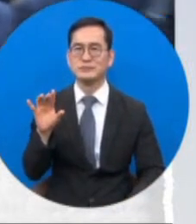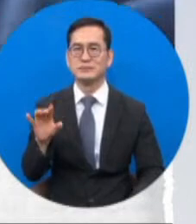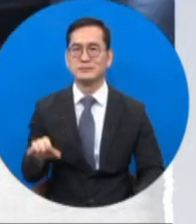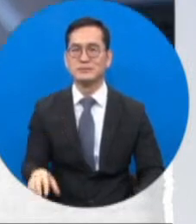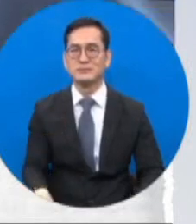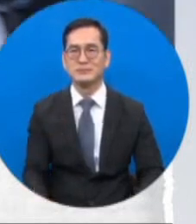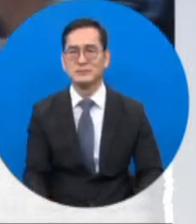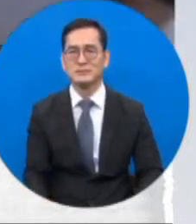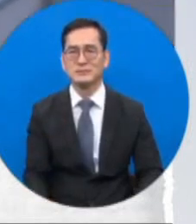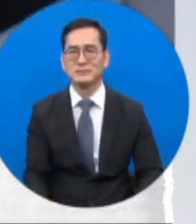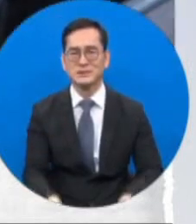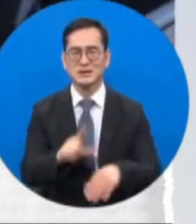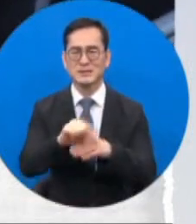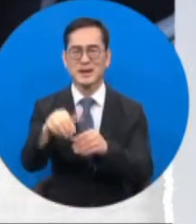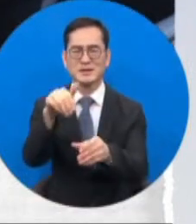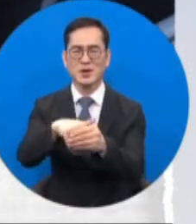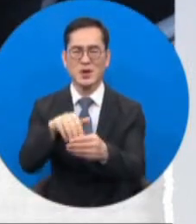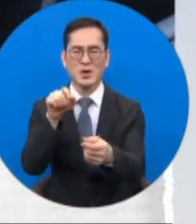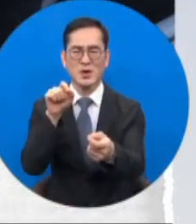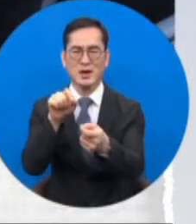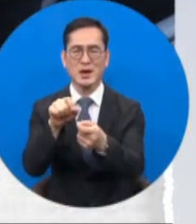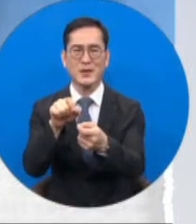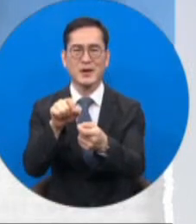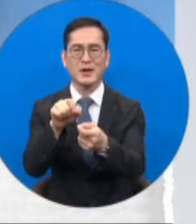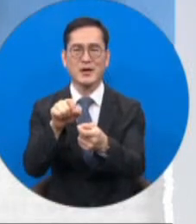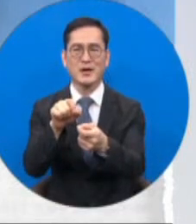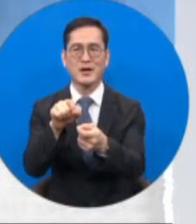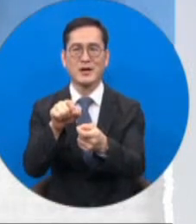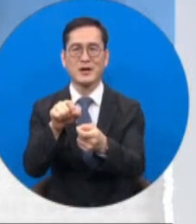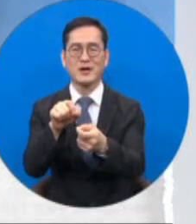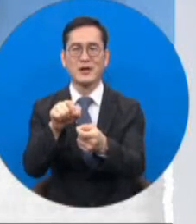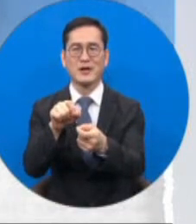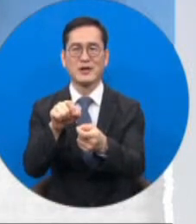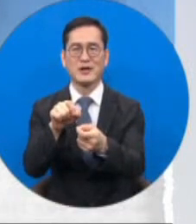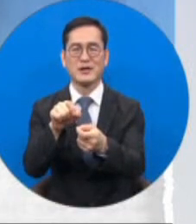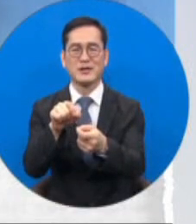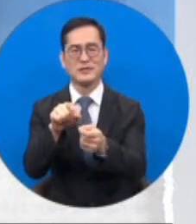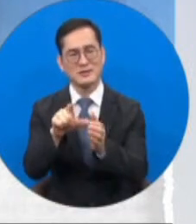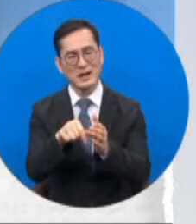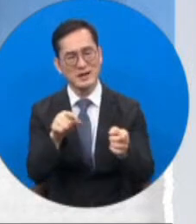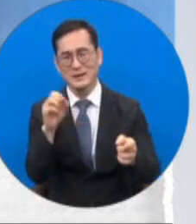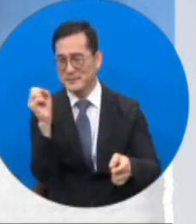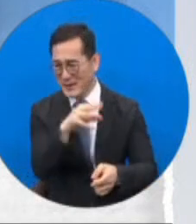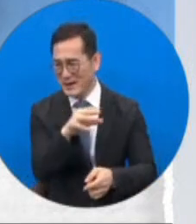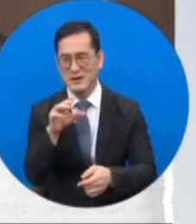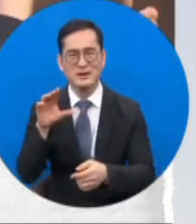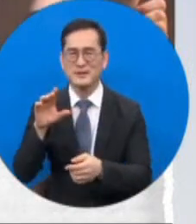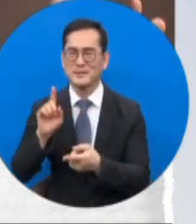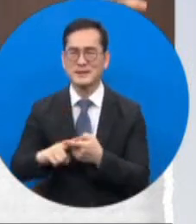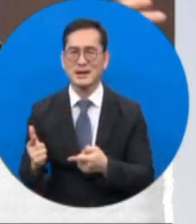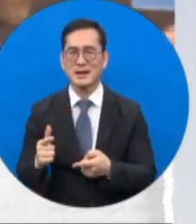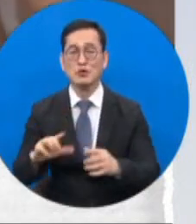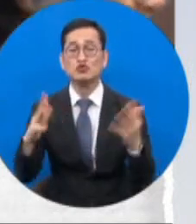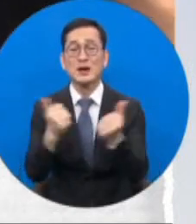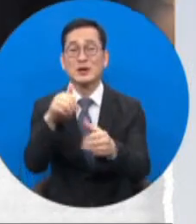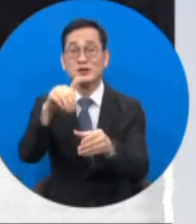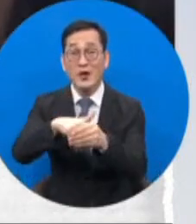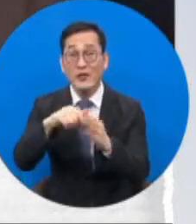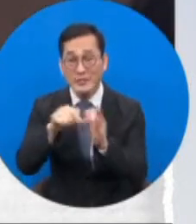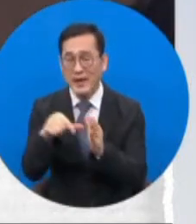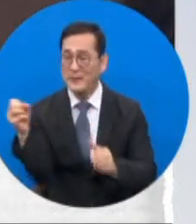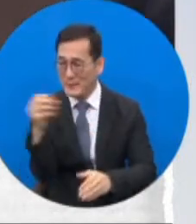지금은 지선입니다. 만약에 총선을 앞두고 586 용태론을 얘기했다면 저는 굉장히 혁신적인 발언이 될 수 있다고